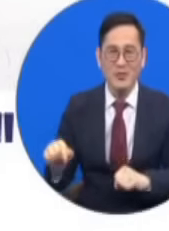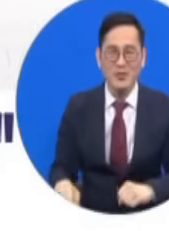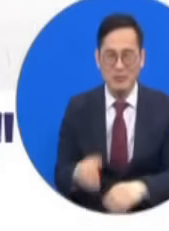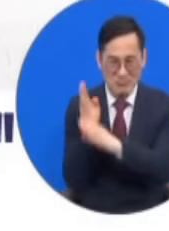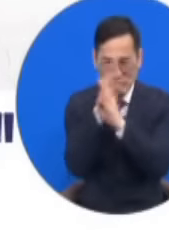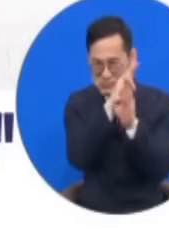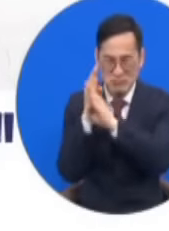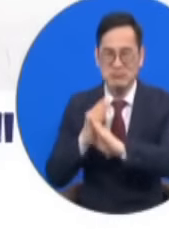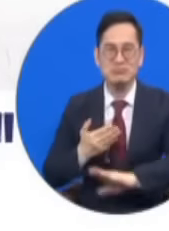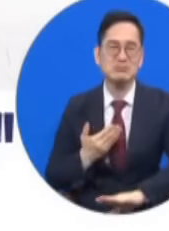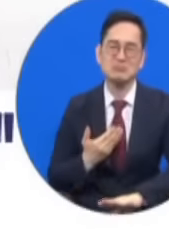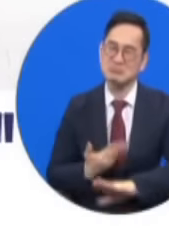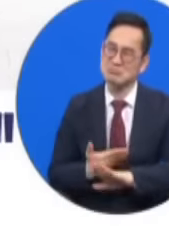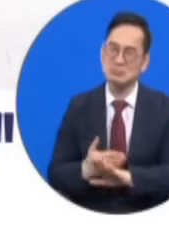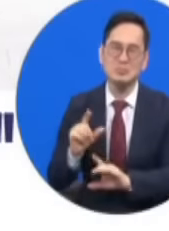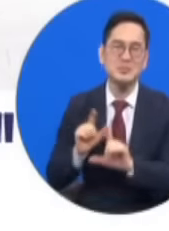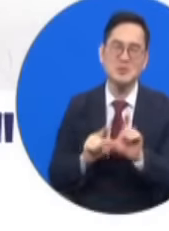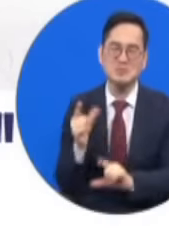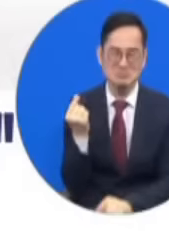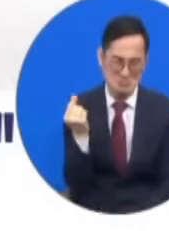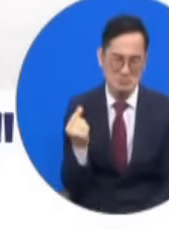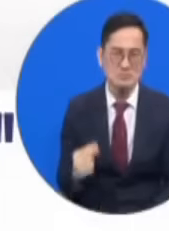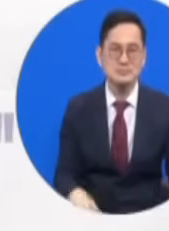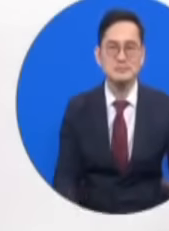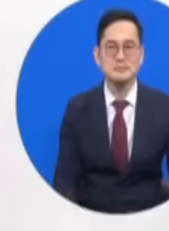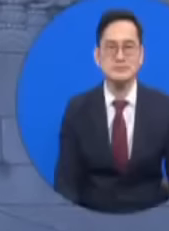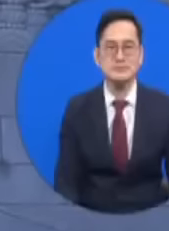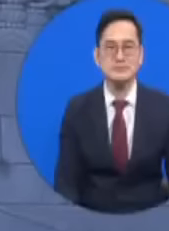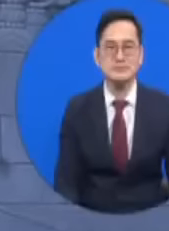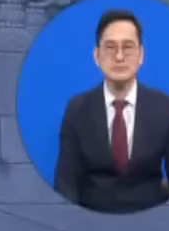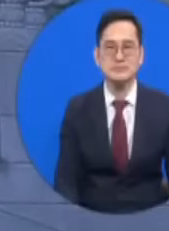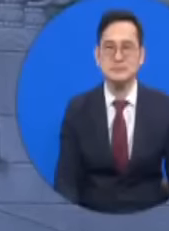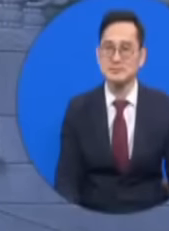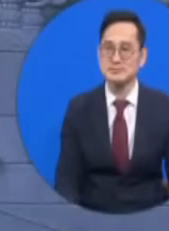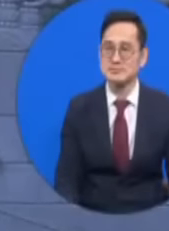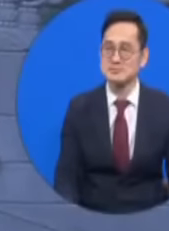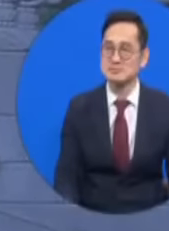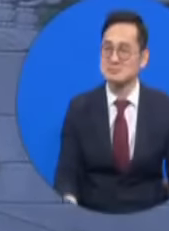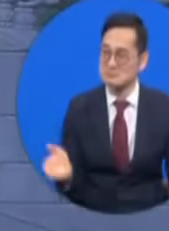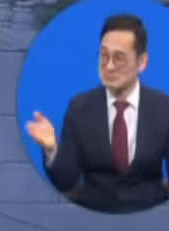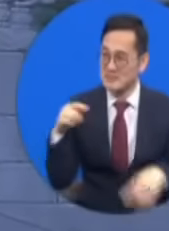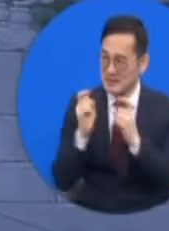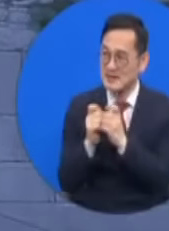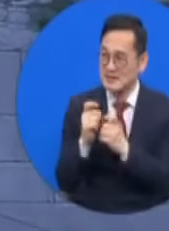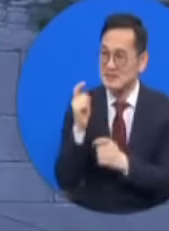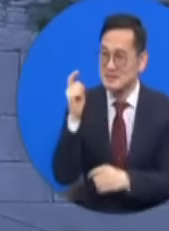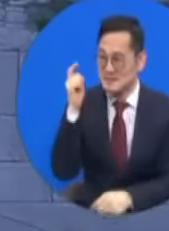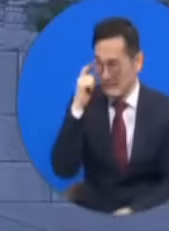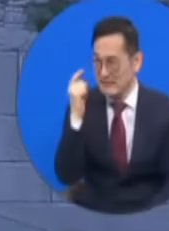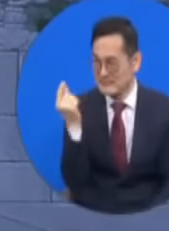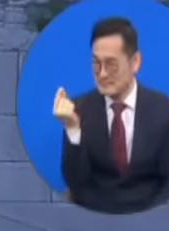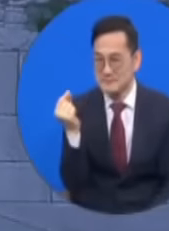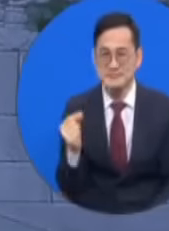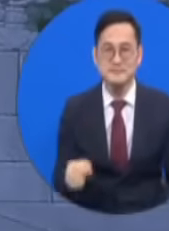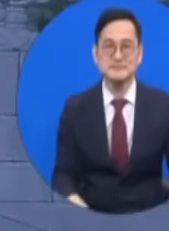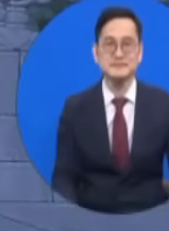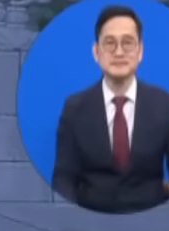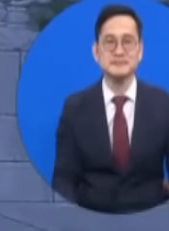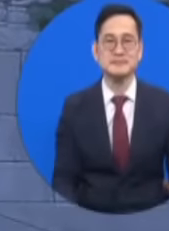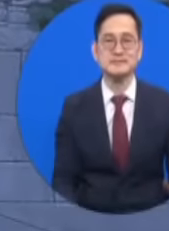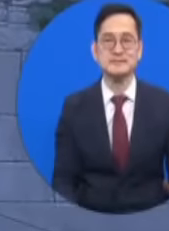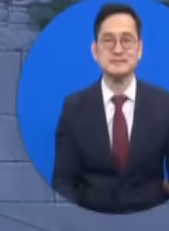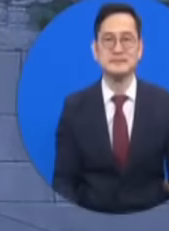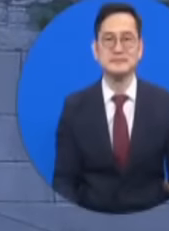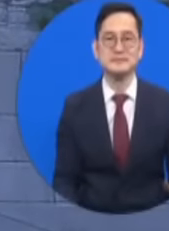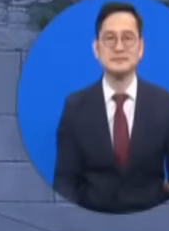아주 핵심적인 내용이다 이렇게 봅니다. 예, 김관삼 변호사님의 개인적인 견해라는 말씀드리겠고 이런 여당의 비판에 대해서 이재명